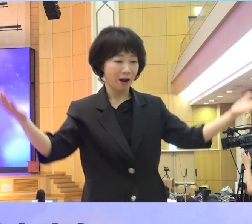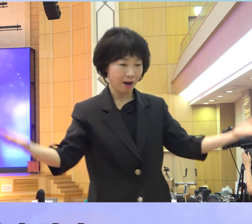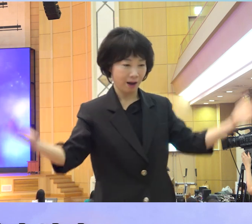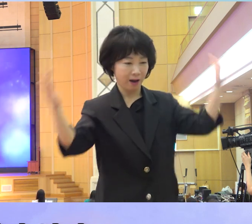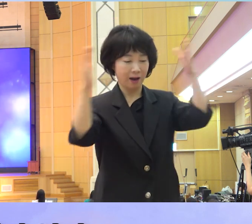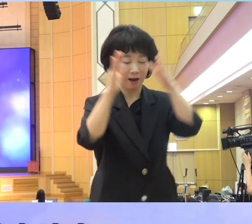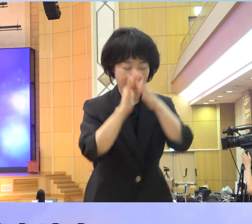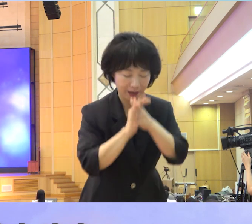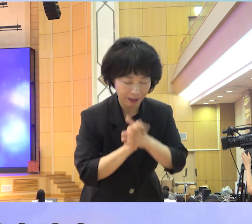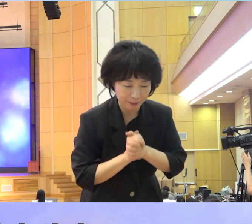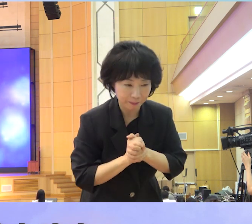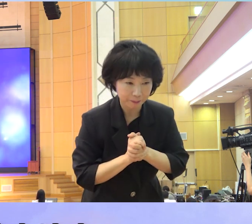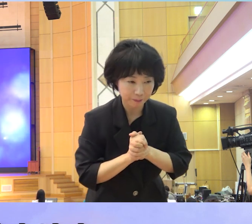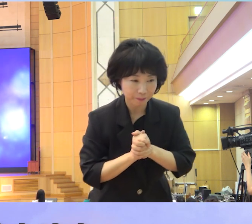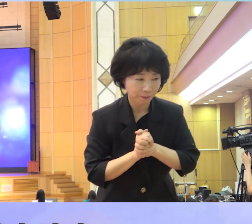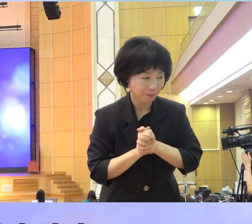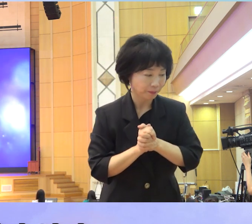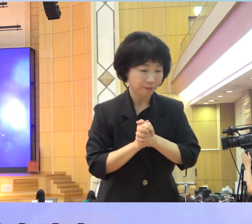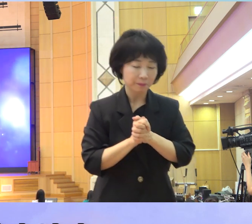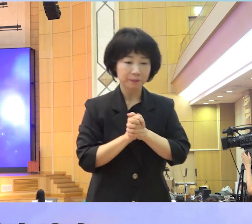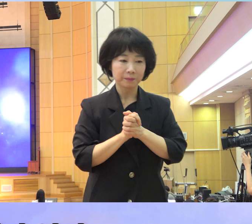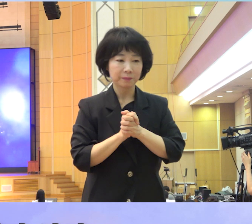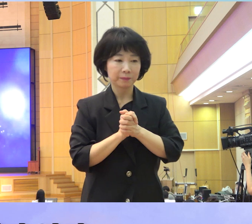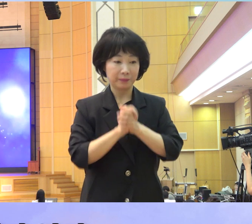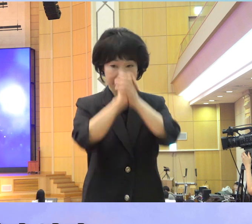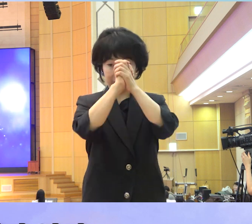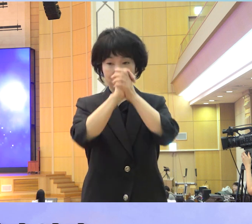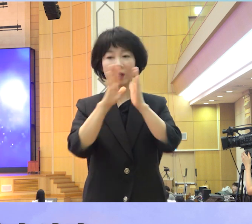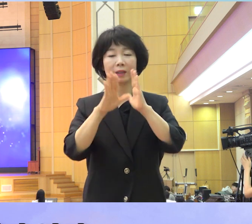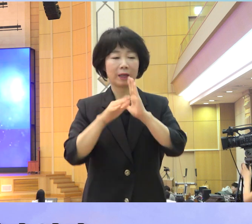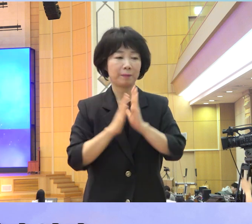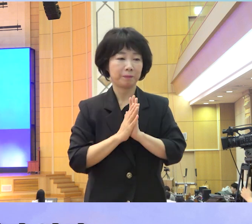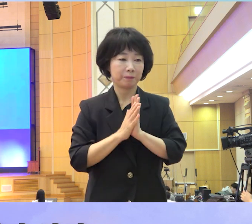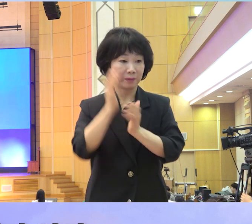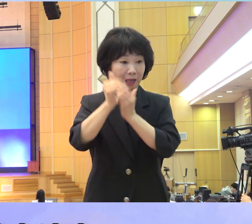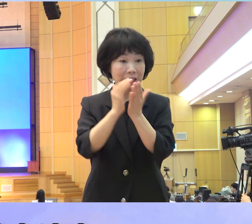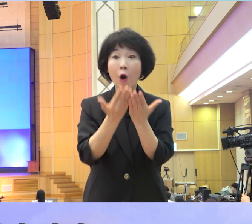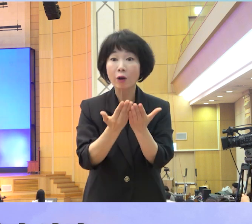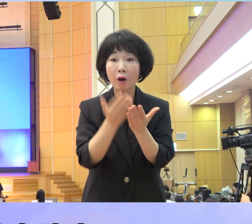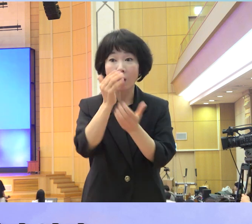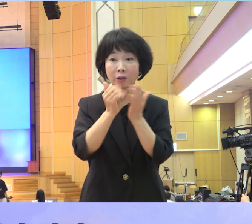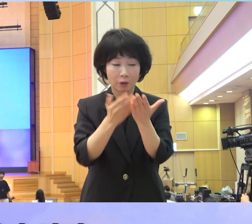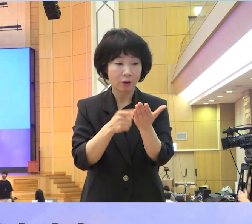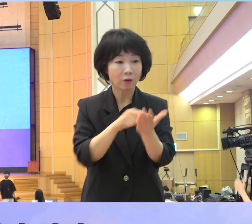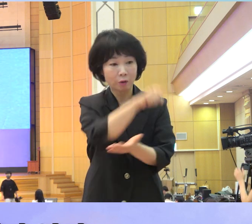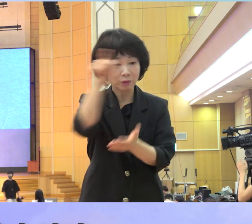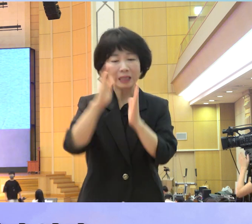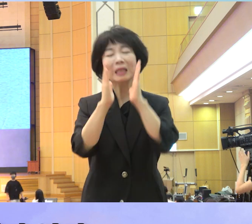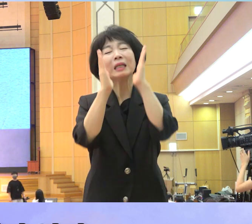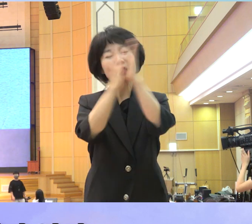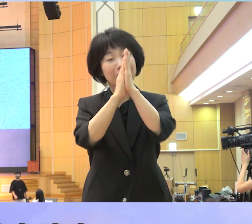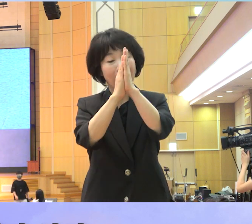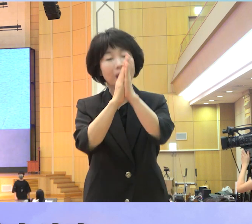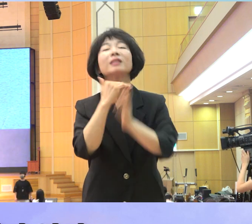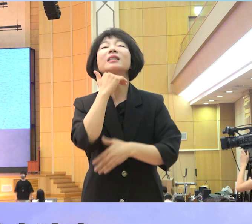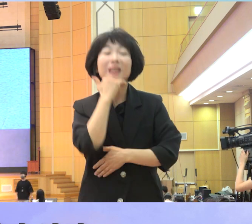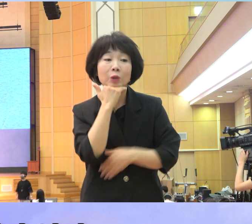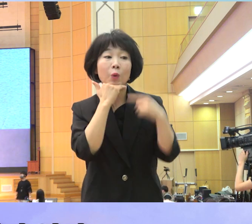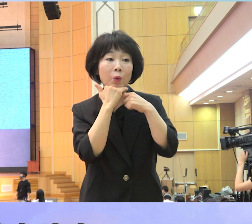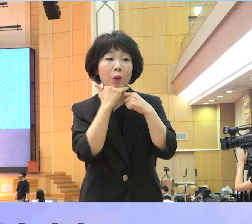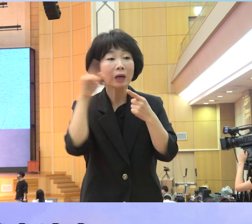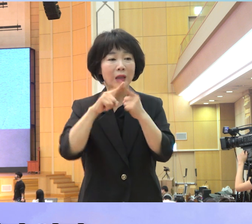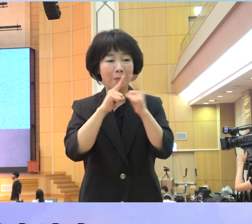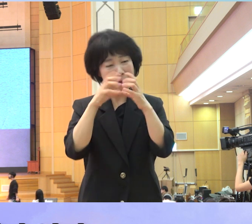주신다. 이제 우리가 합심해서 기도하기를 원합니다. 성경에서는 기다림에 대한 이야기가 정말 많이